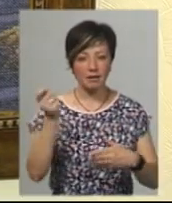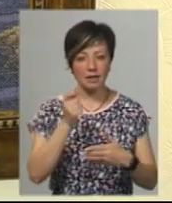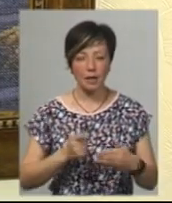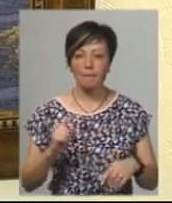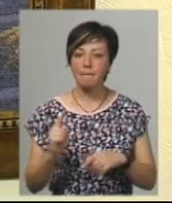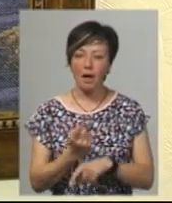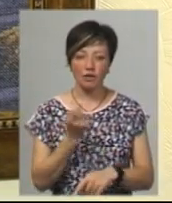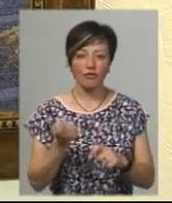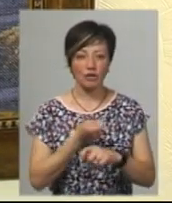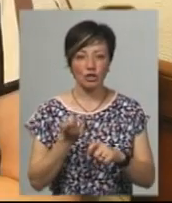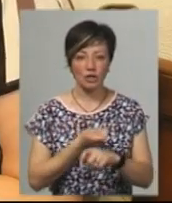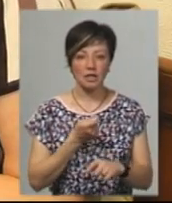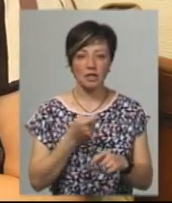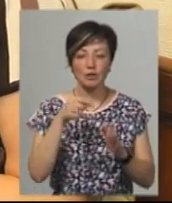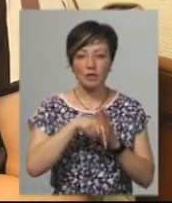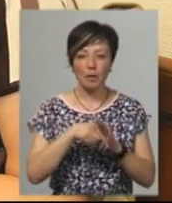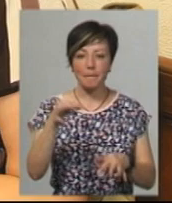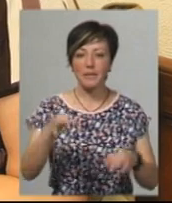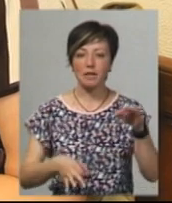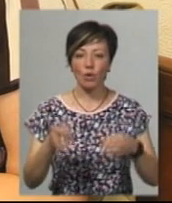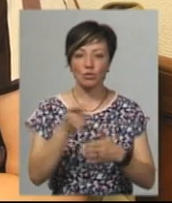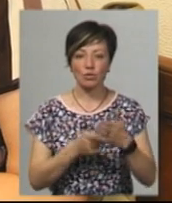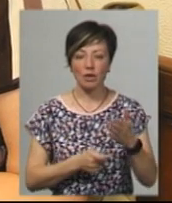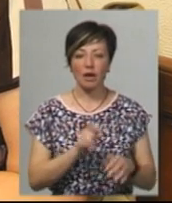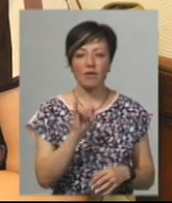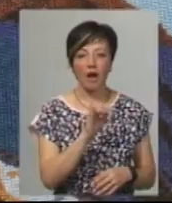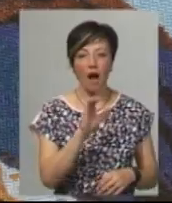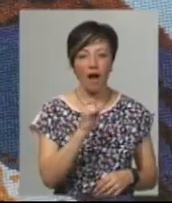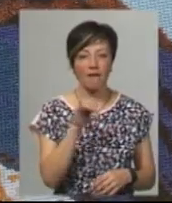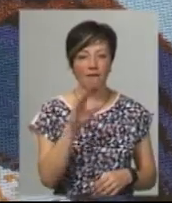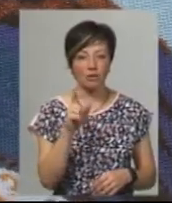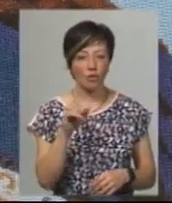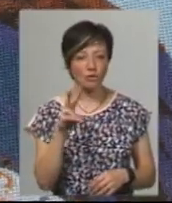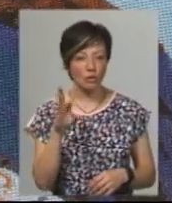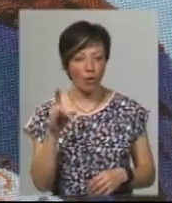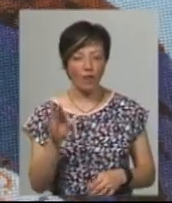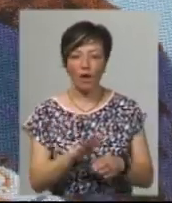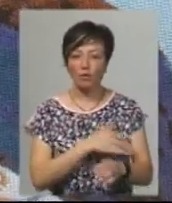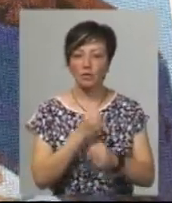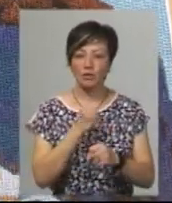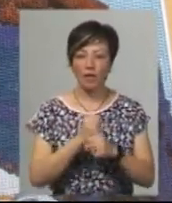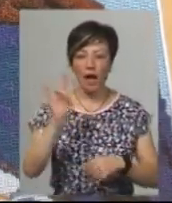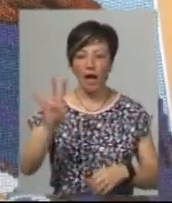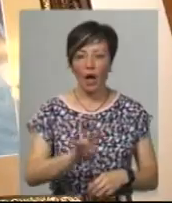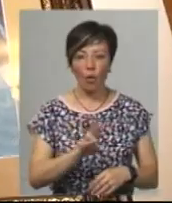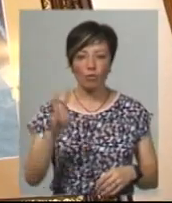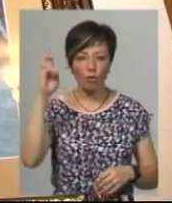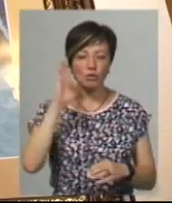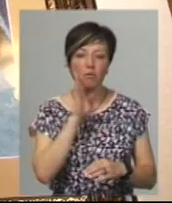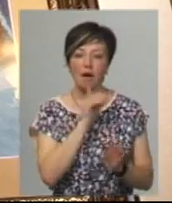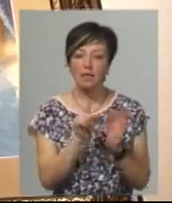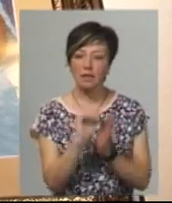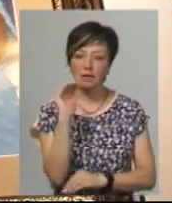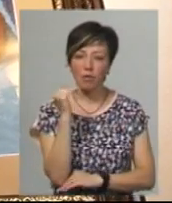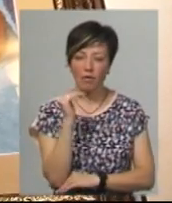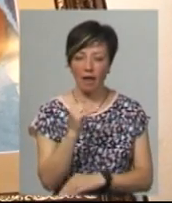картину Світлана Могільнікова вишила за мотивами пейзажів художника-мариніста Івана Айвазовського. Найдовше працювала над іконою Божої Матері з немовлям